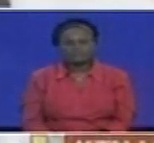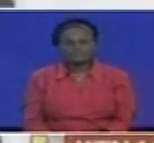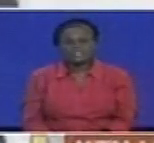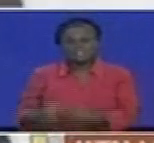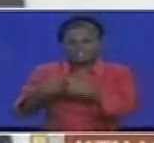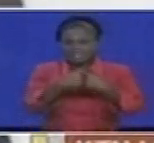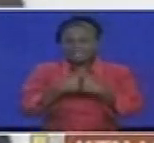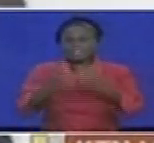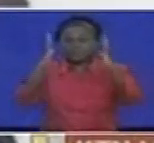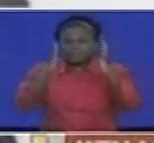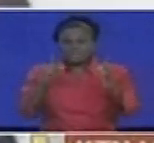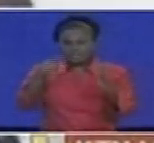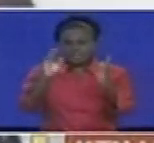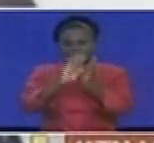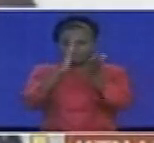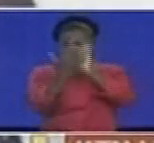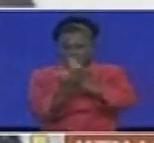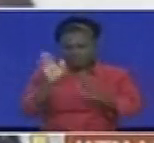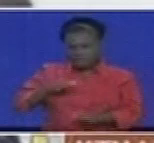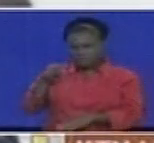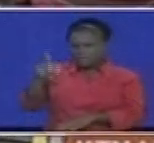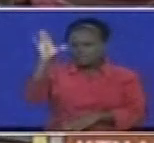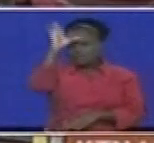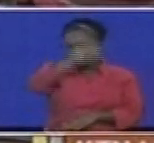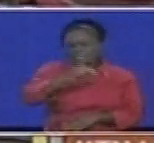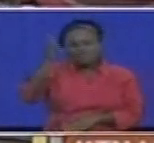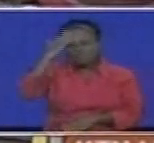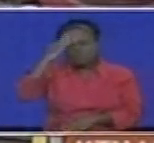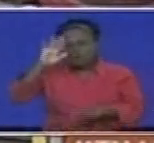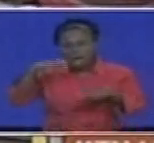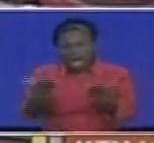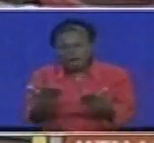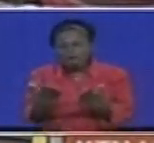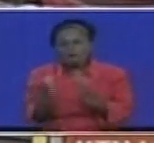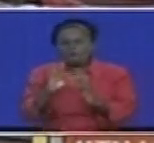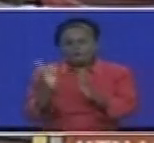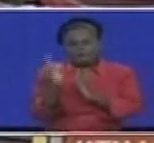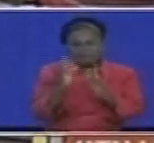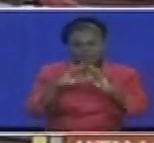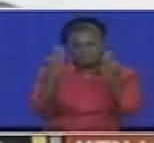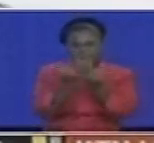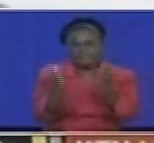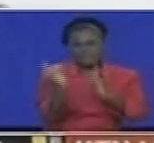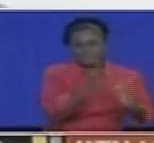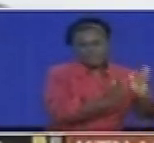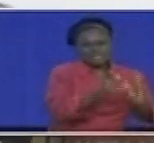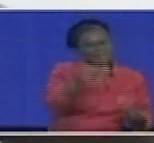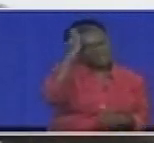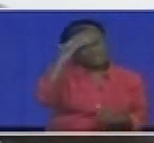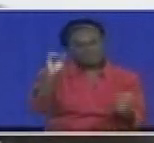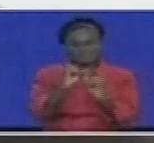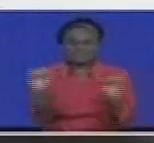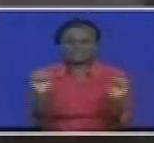Changamoto kubwa analokabiliwa nalo mama huyu ni kukosa ufahamu kuhusu mbinu za kupanga uzazi.